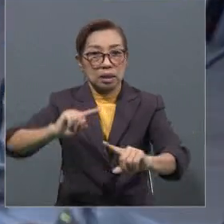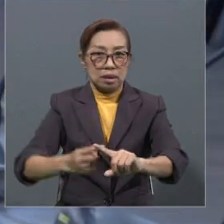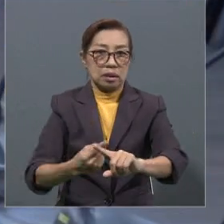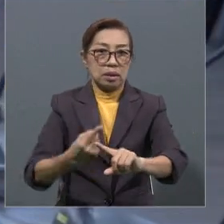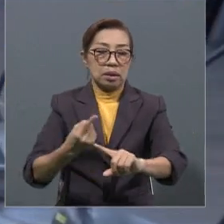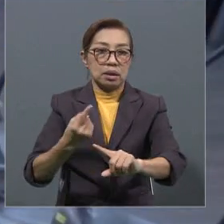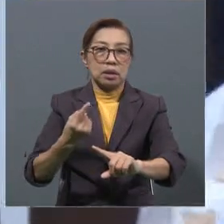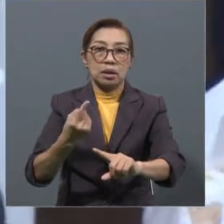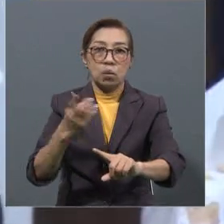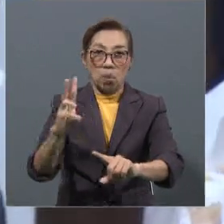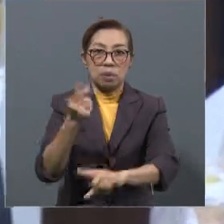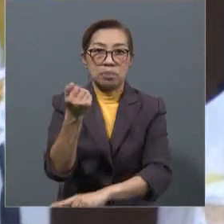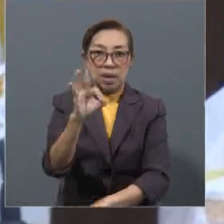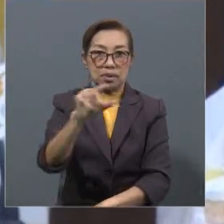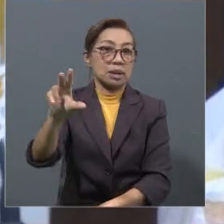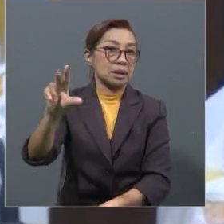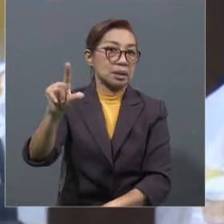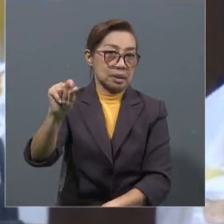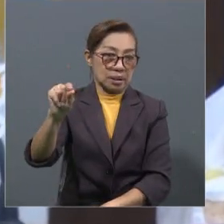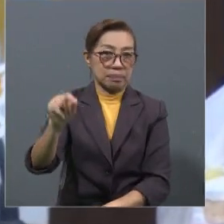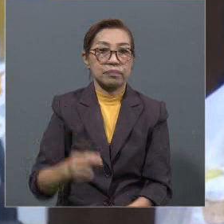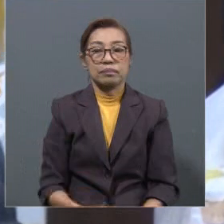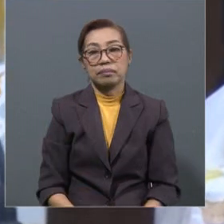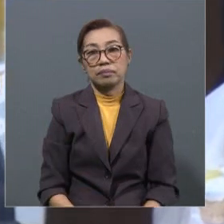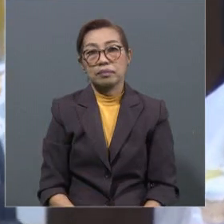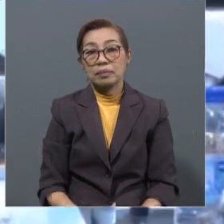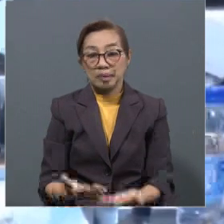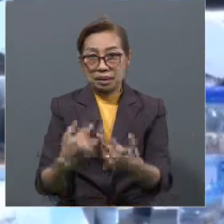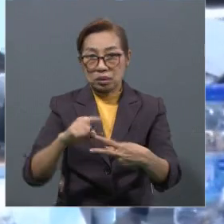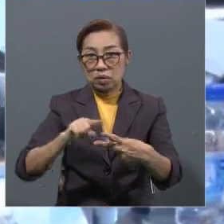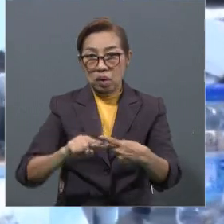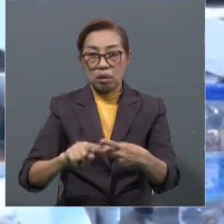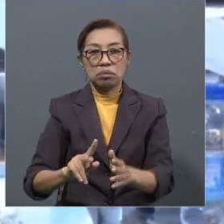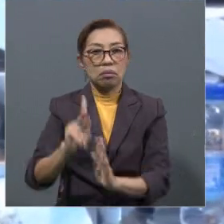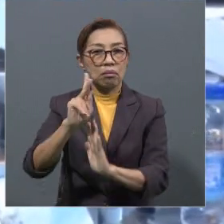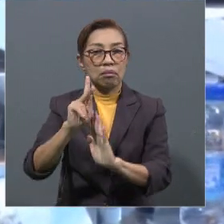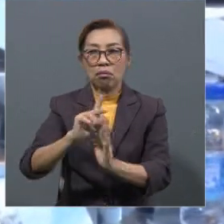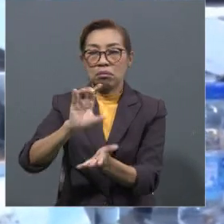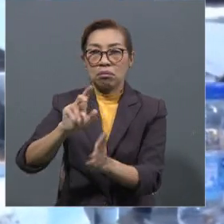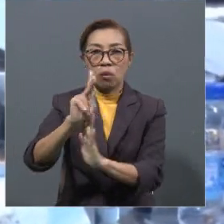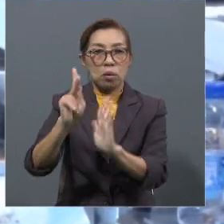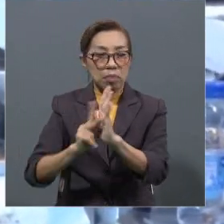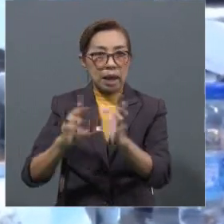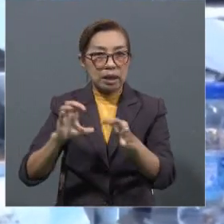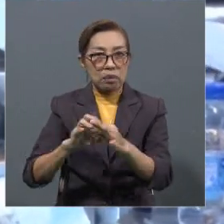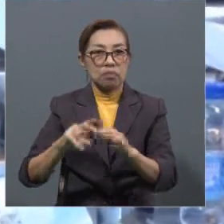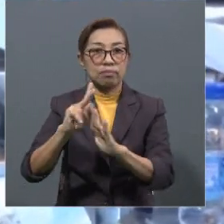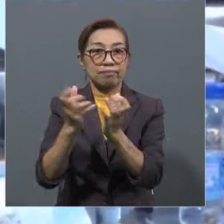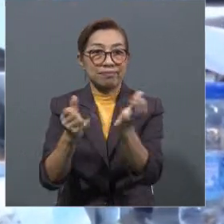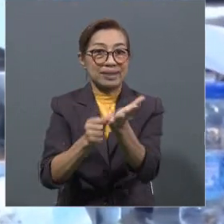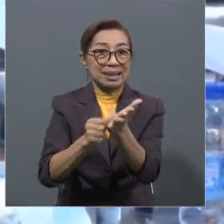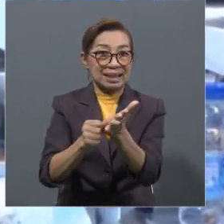1920มิถุนายนนะคะส่วนอีกหนึ่งประเด็นก็คือร่างพรบว่าด้วยการออกเสียงประชามติจะเข้าสู่การ